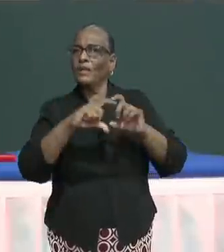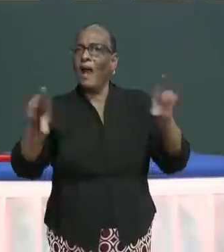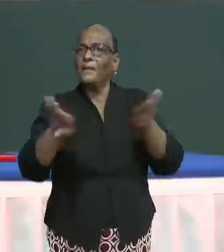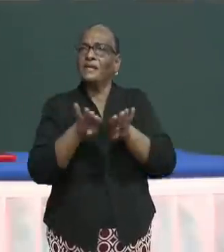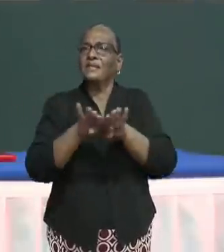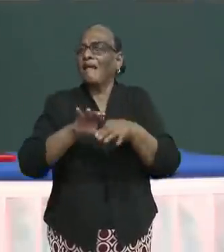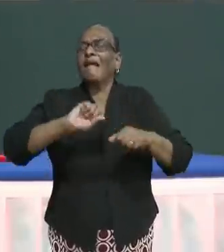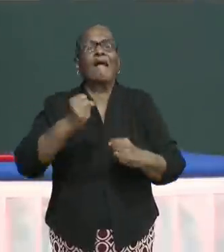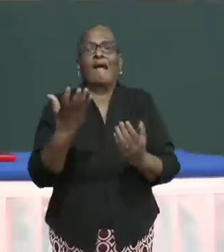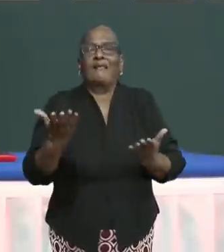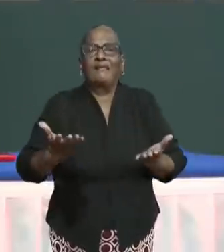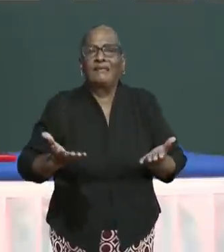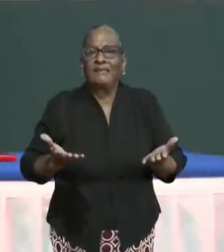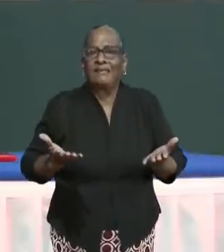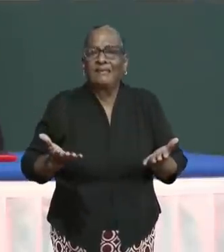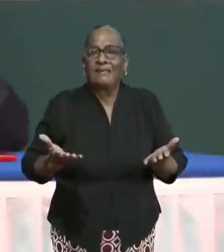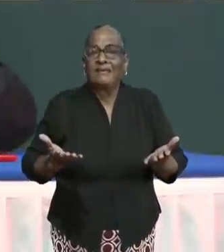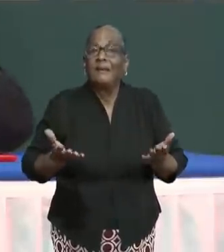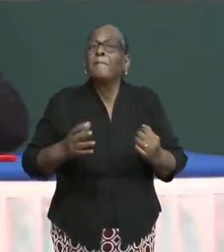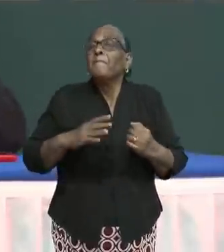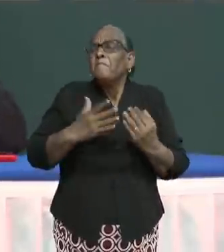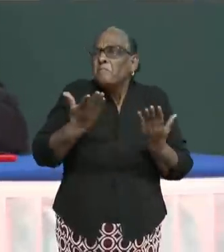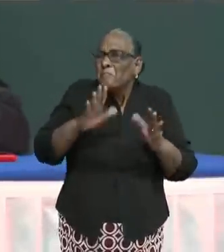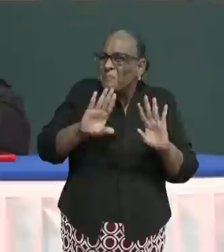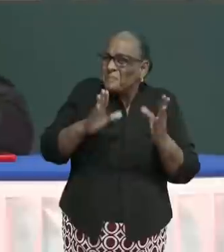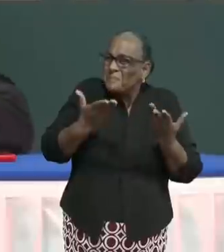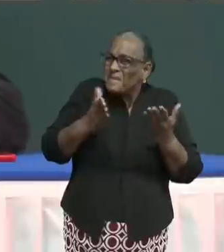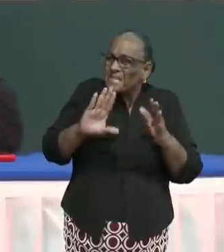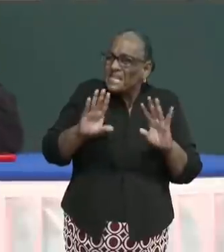A kan natuurle dat hij abwant sma